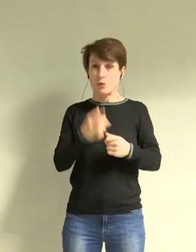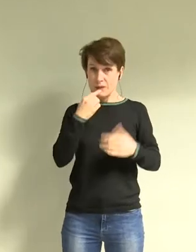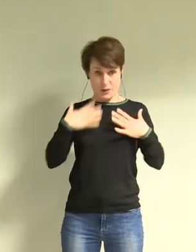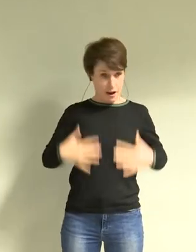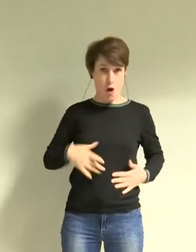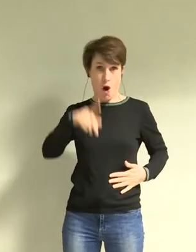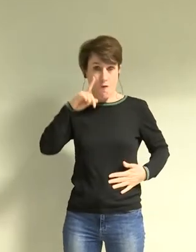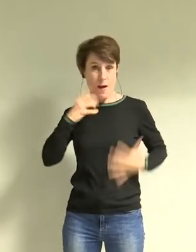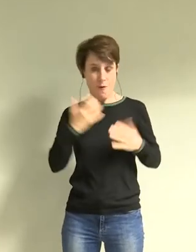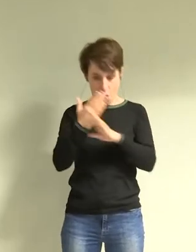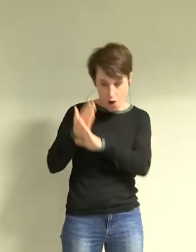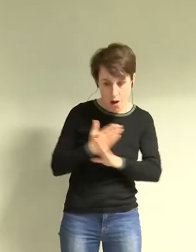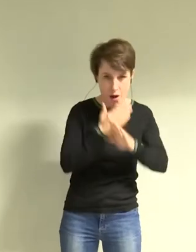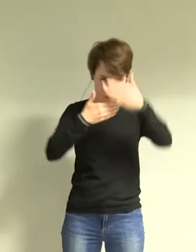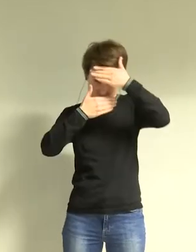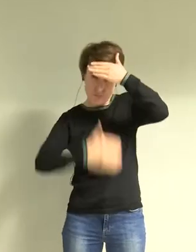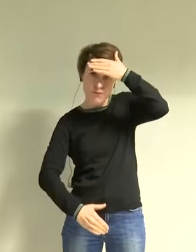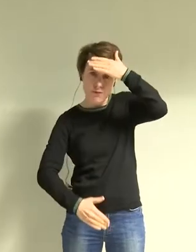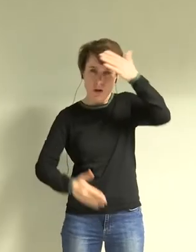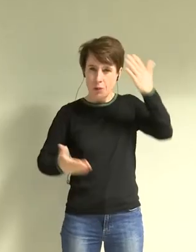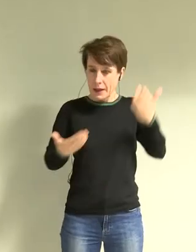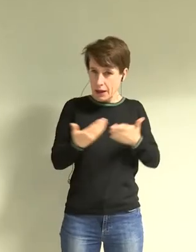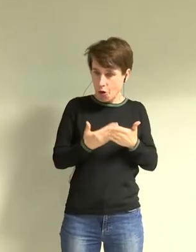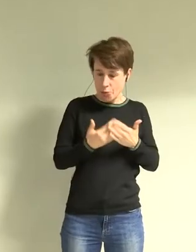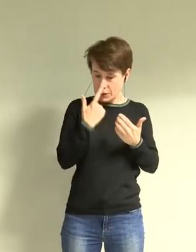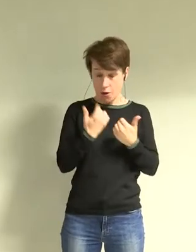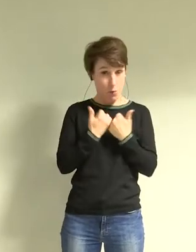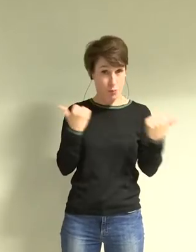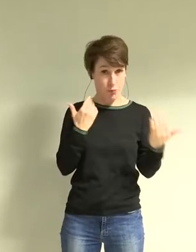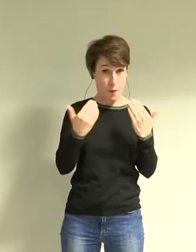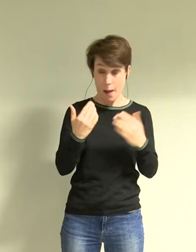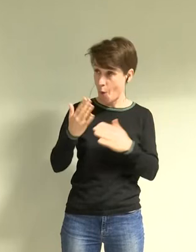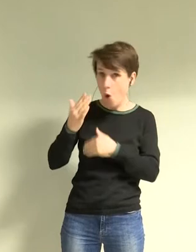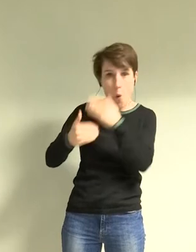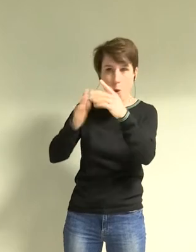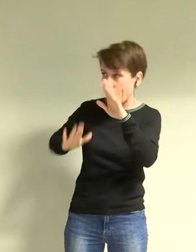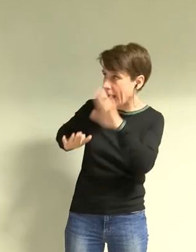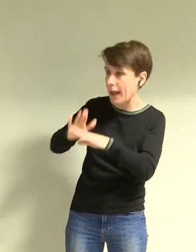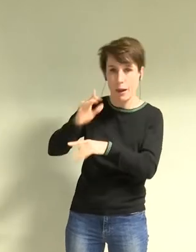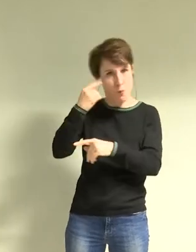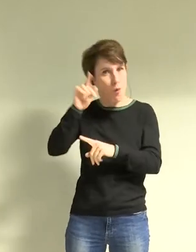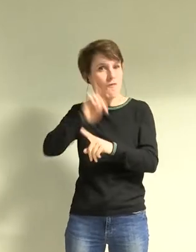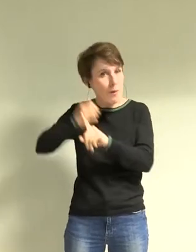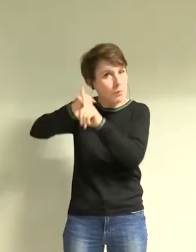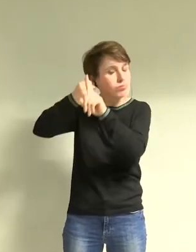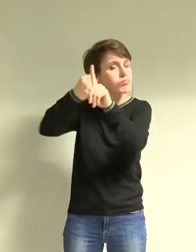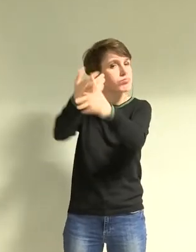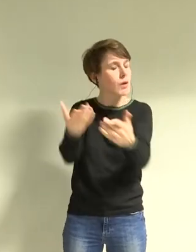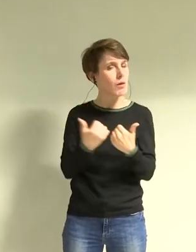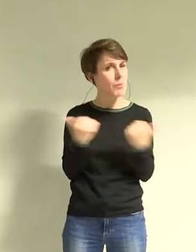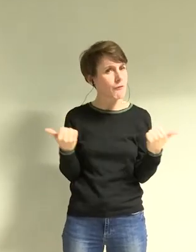le port du burkini est en totale contradiction avec des décennies de progrès pour l'émancipation des femmes son autorisation